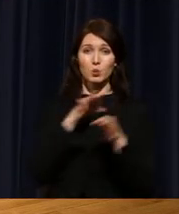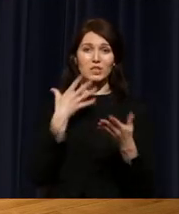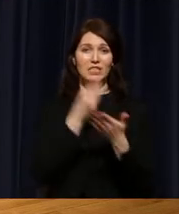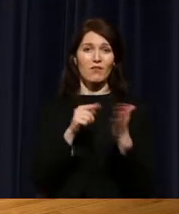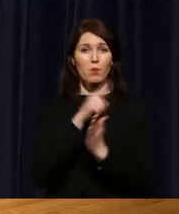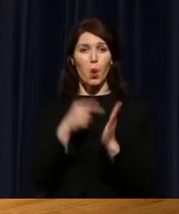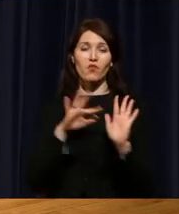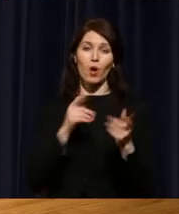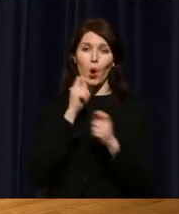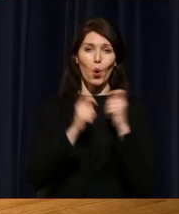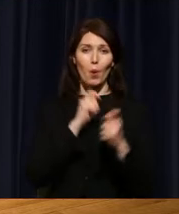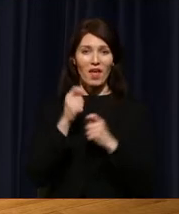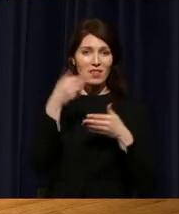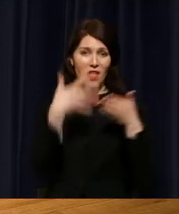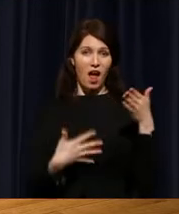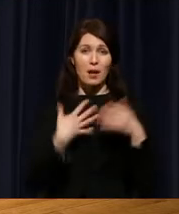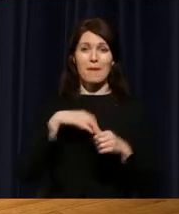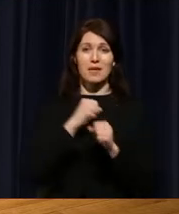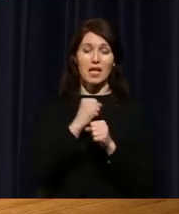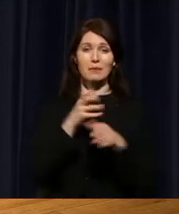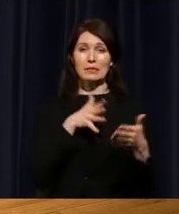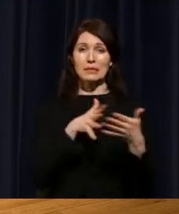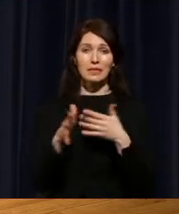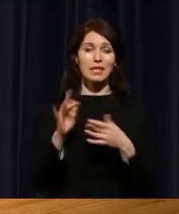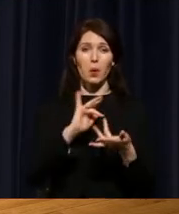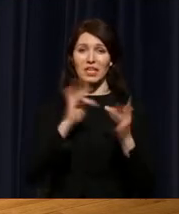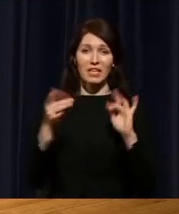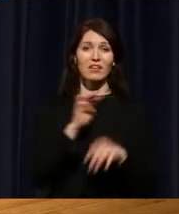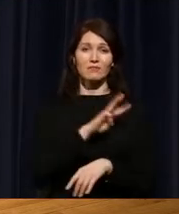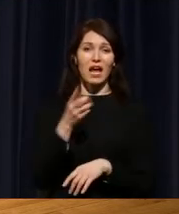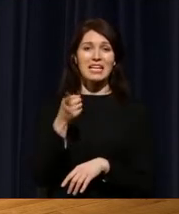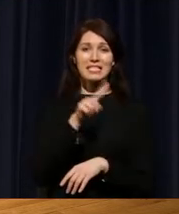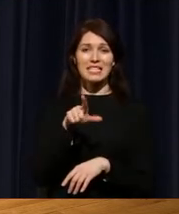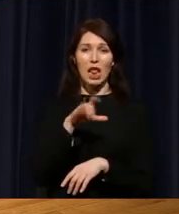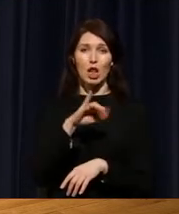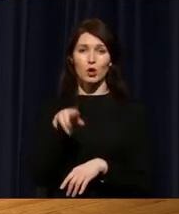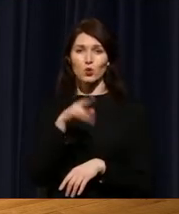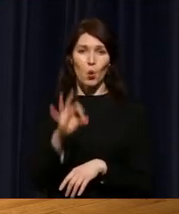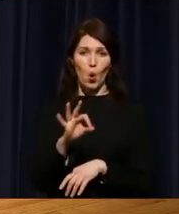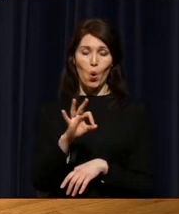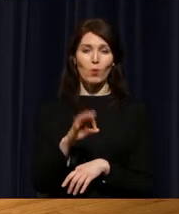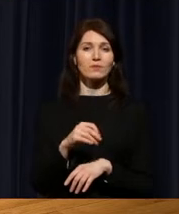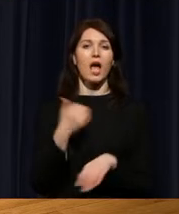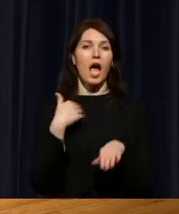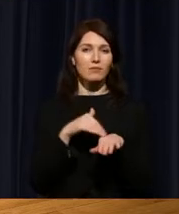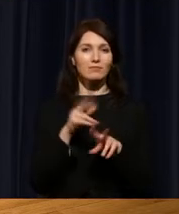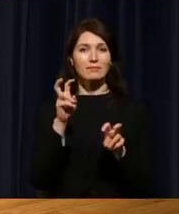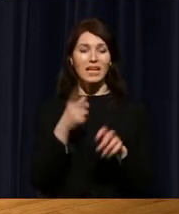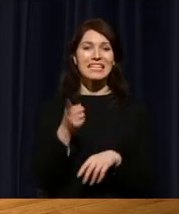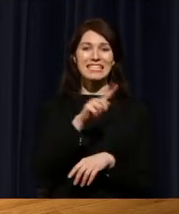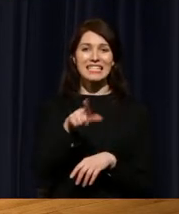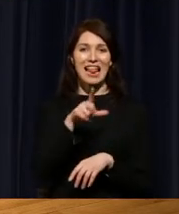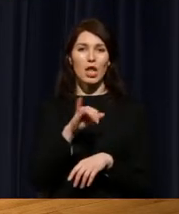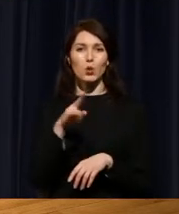jautājumiem vai komentāriem. Nu, un to mēs darām caur internetu vietni Slido. Tātad latviski atgādinu